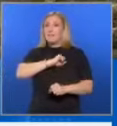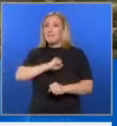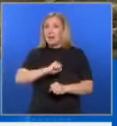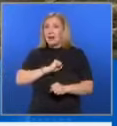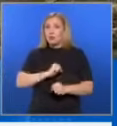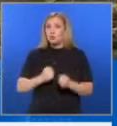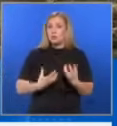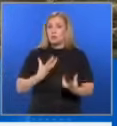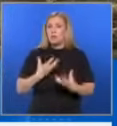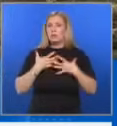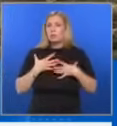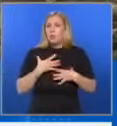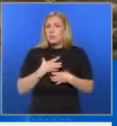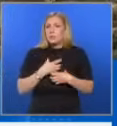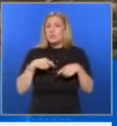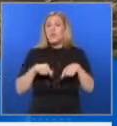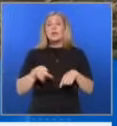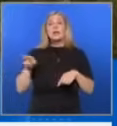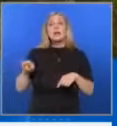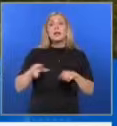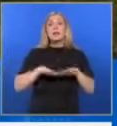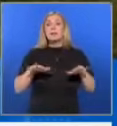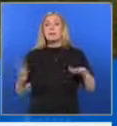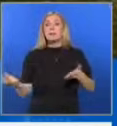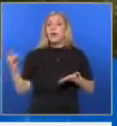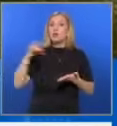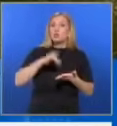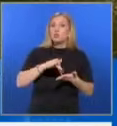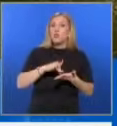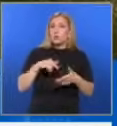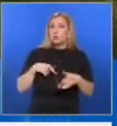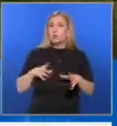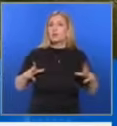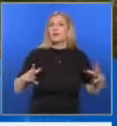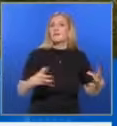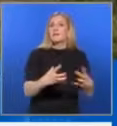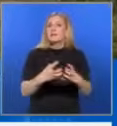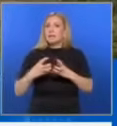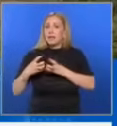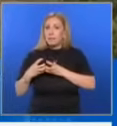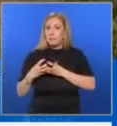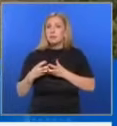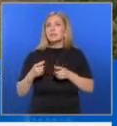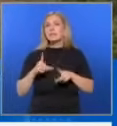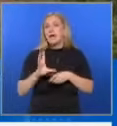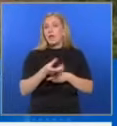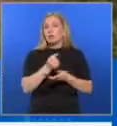състояние, изключително притеснени. Децата им бяха дошли на място, приготвени лекарства, за да ги изведат от